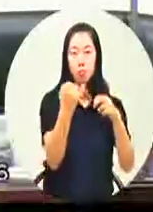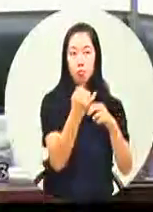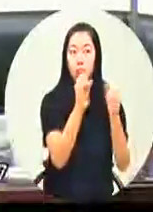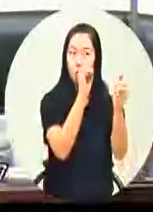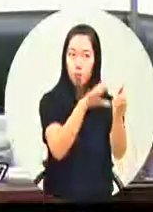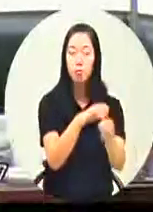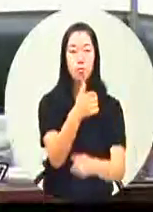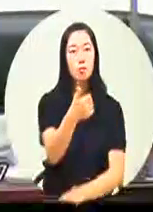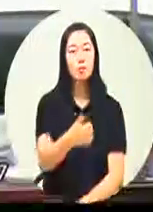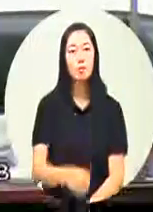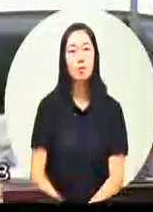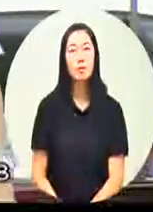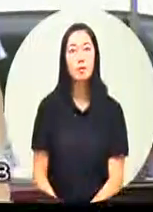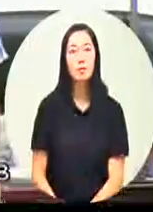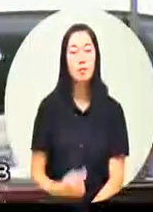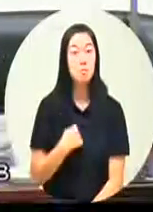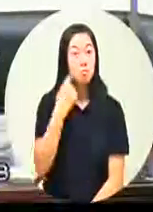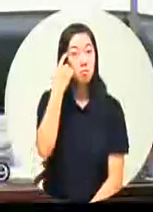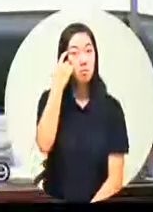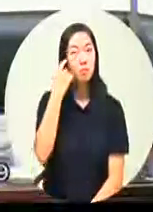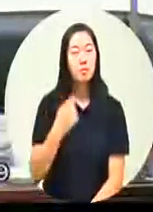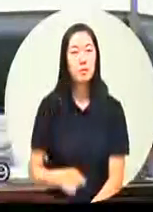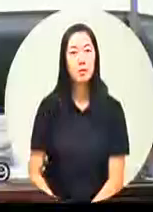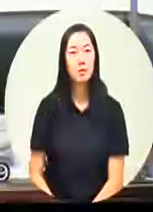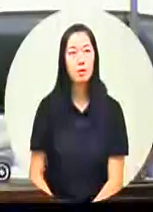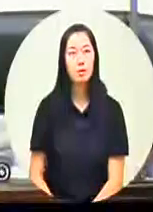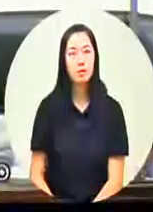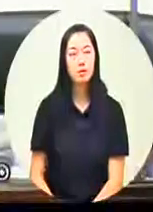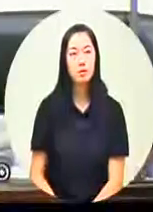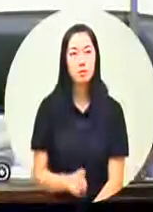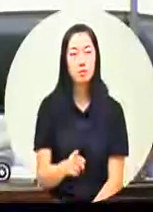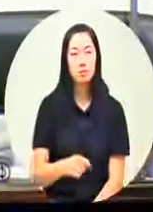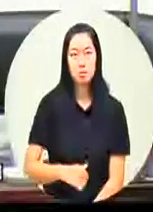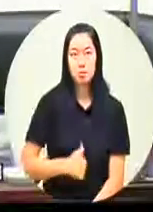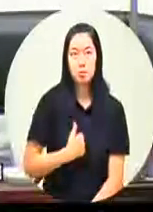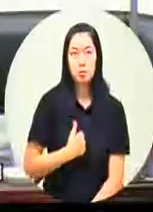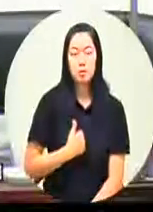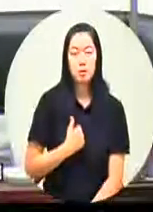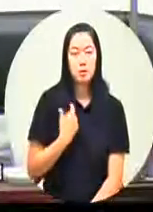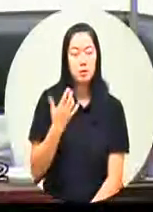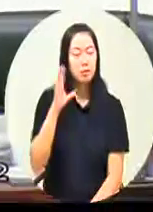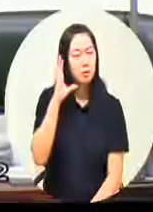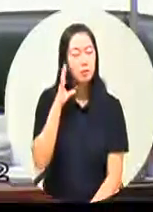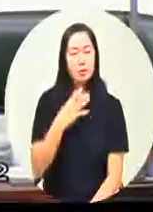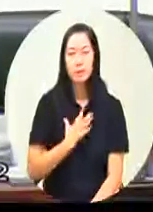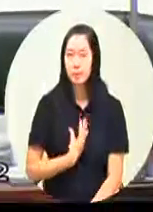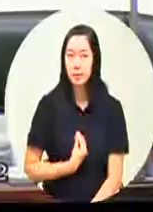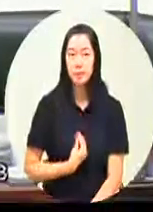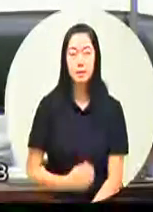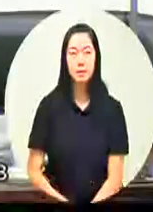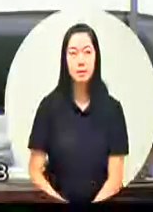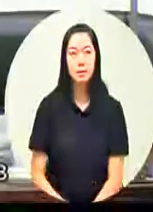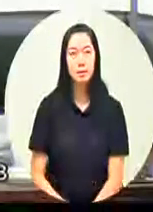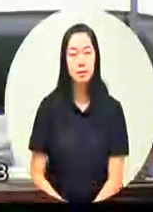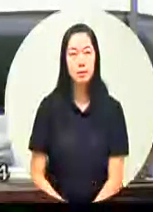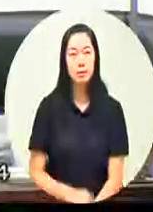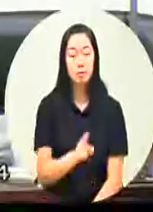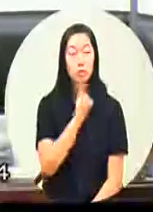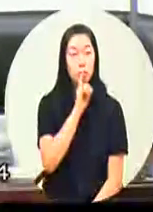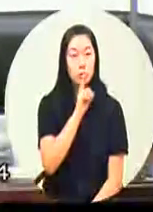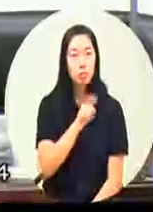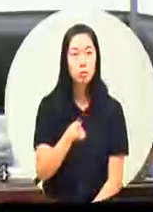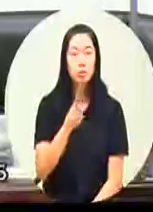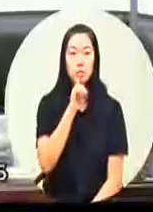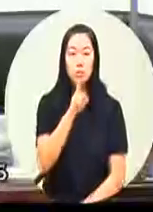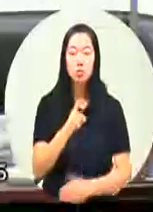好，我感觉真好，阿们是真感觉真心酸啊哈。你讲我们的捷